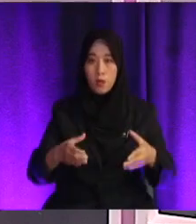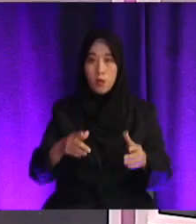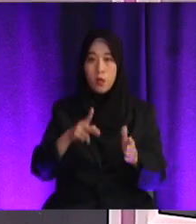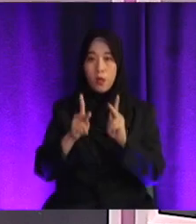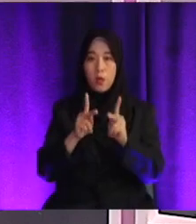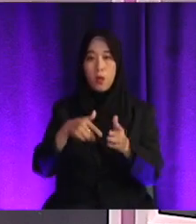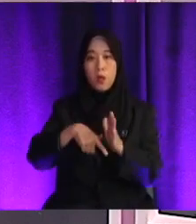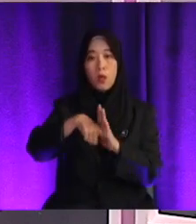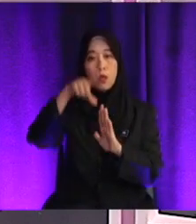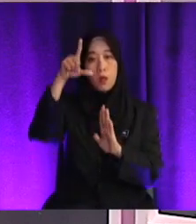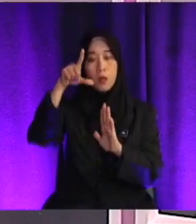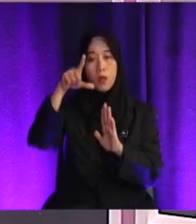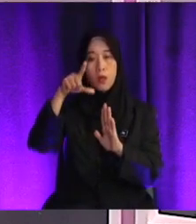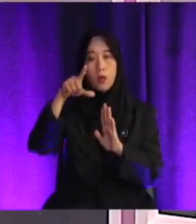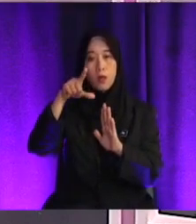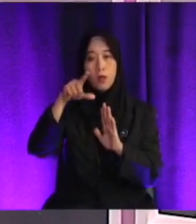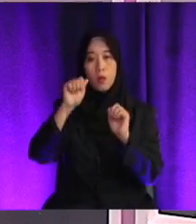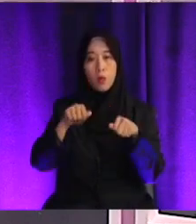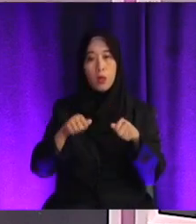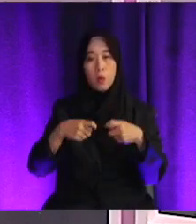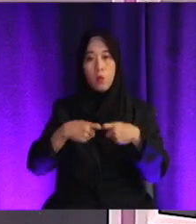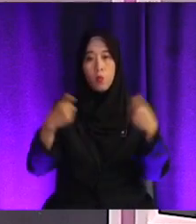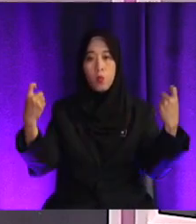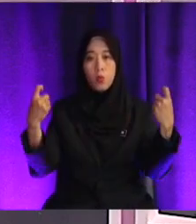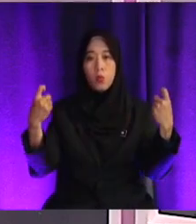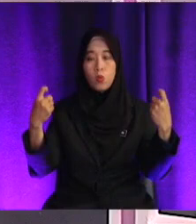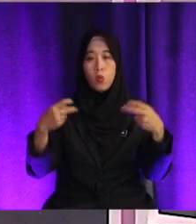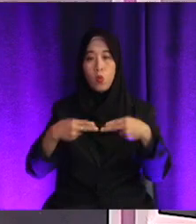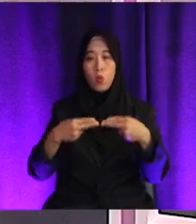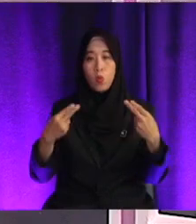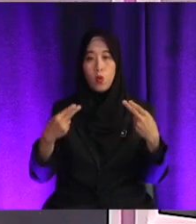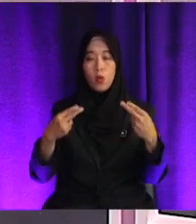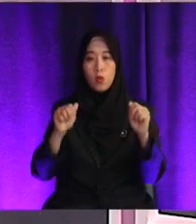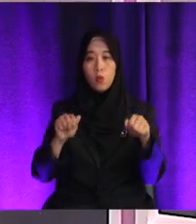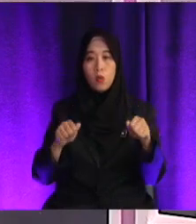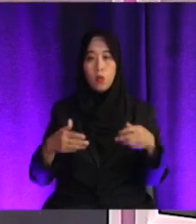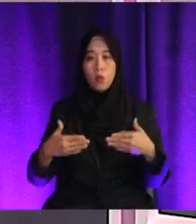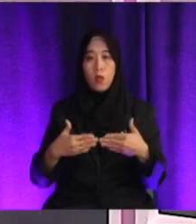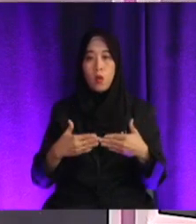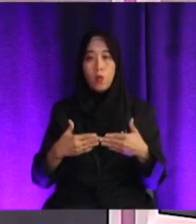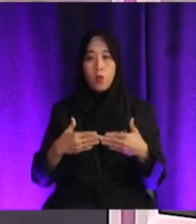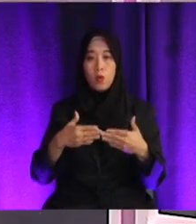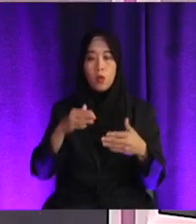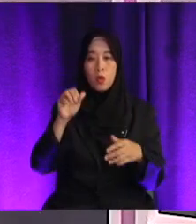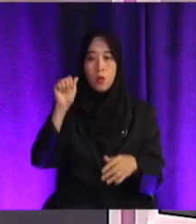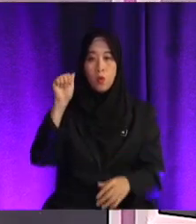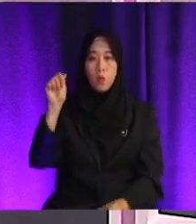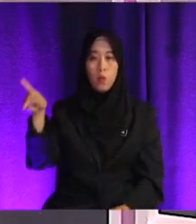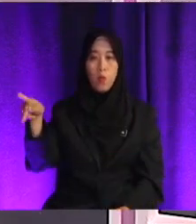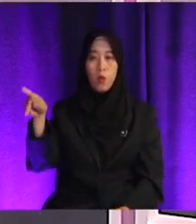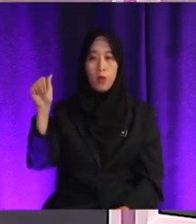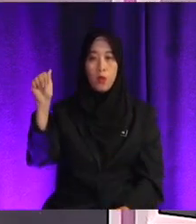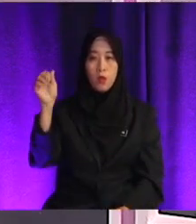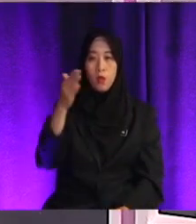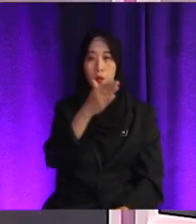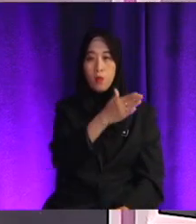itu, dia akan automatik memutuskan dia punya hubungan. Dia sebenarnya menyambungkan arus elektrik daripada point A ke point B. Okey.